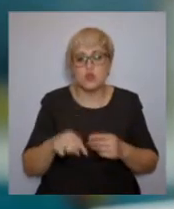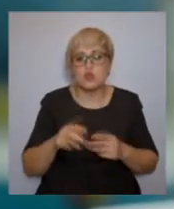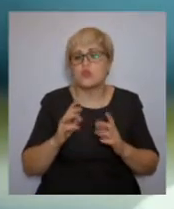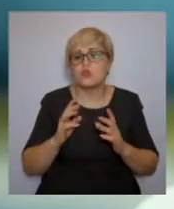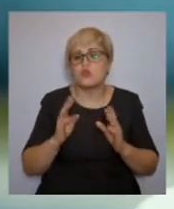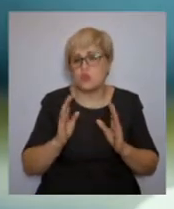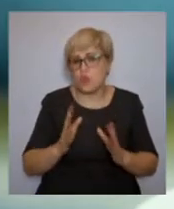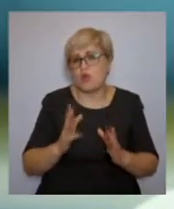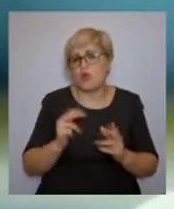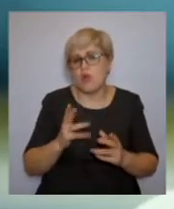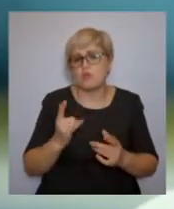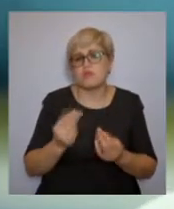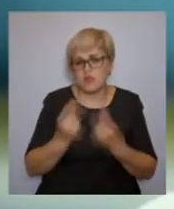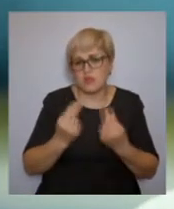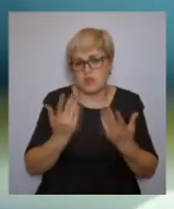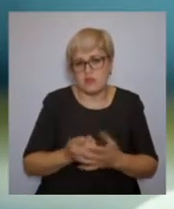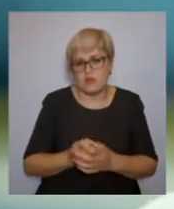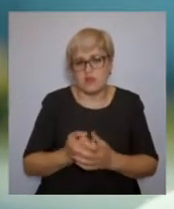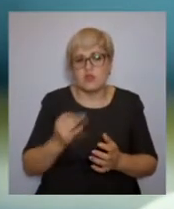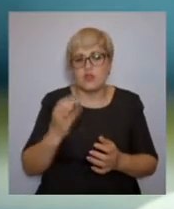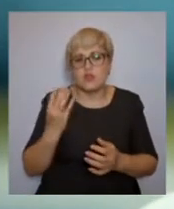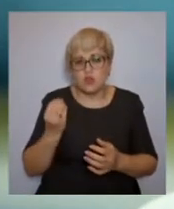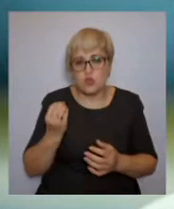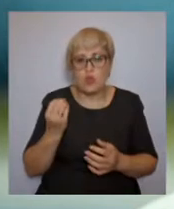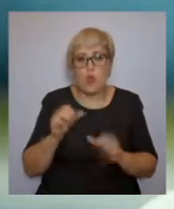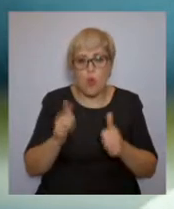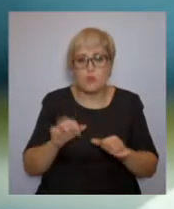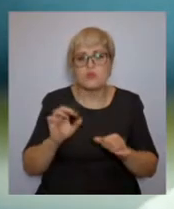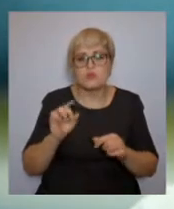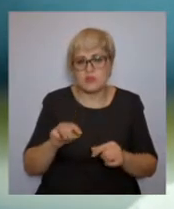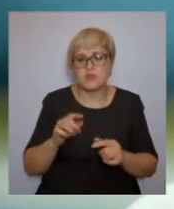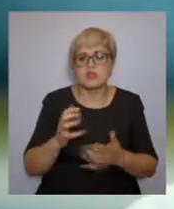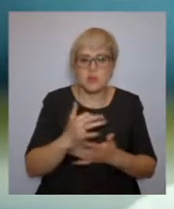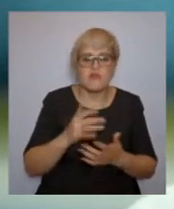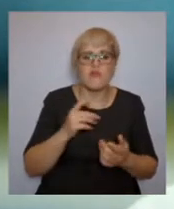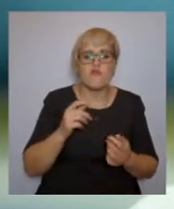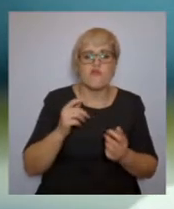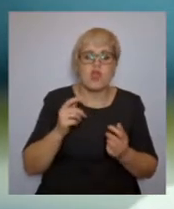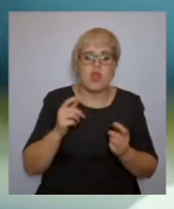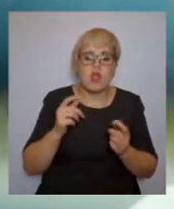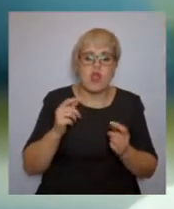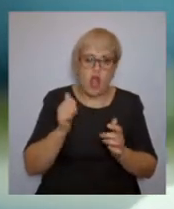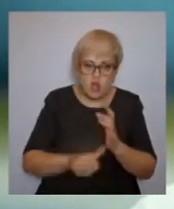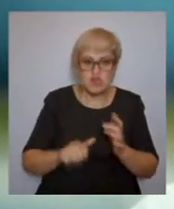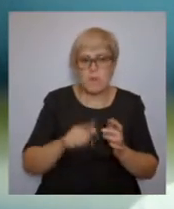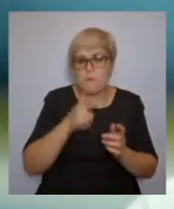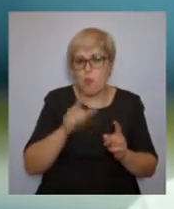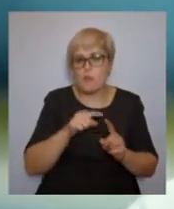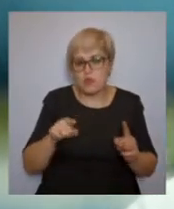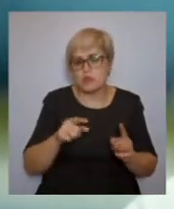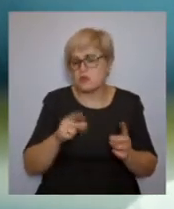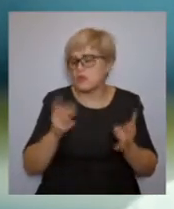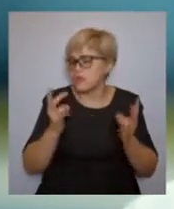она ее образ то именно собирается в каждом моменте нужный каждом моменте она именно находит